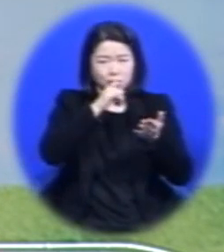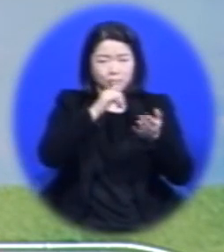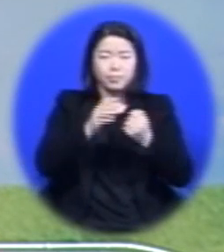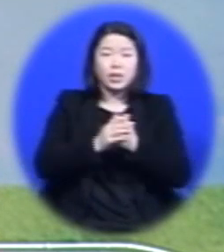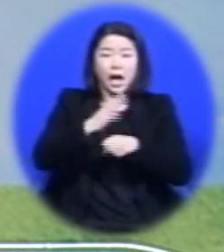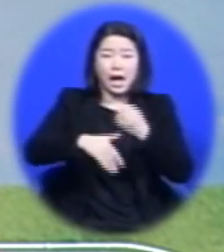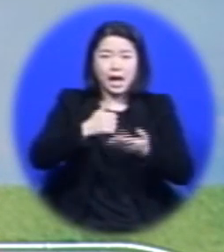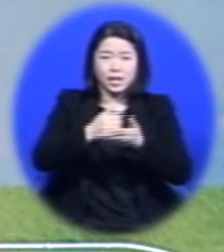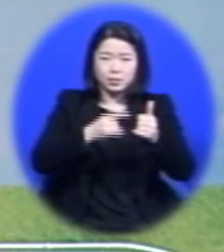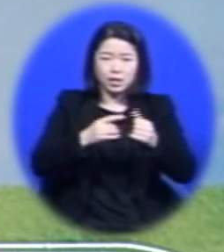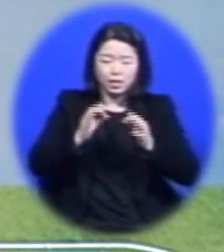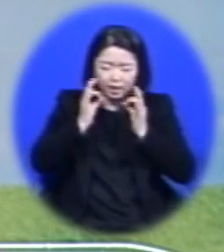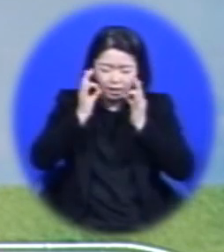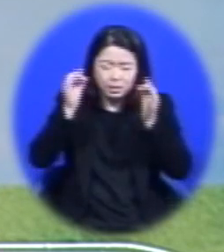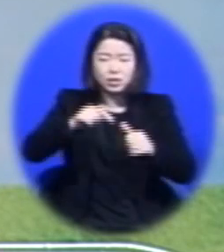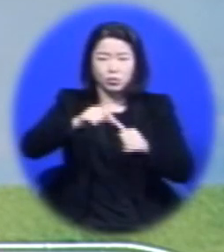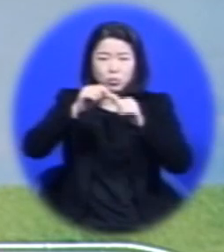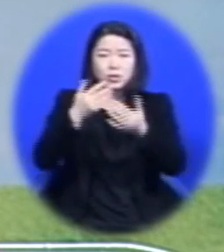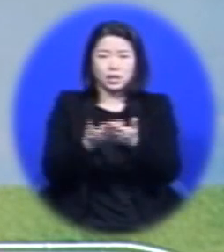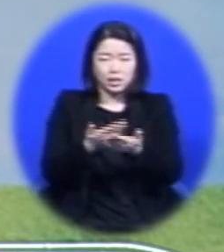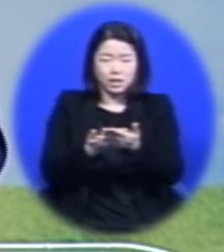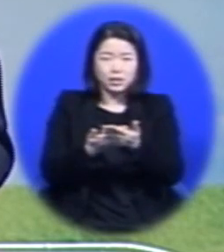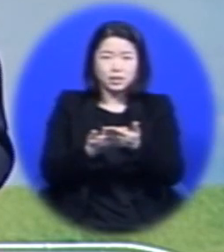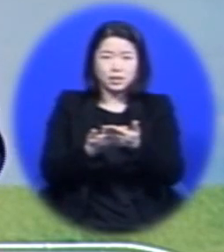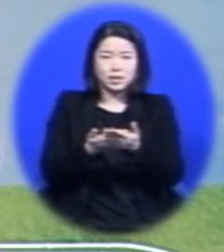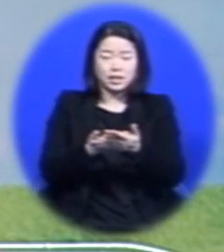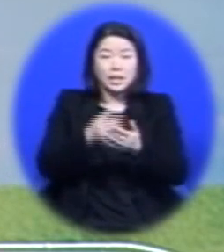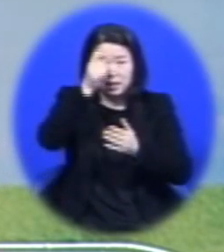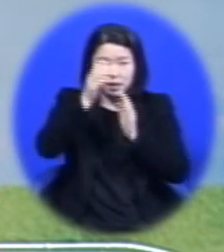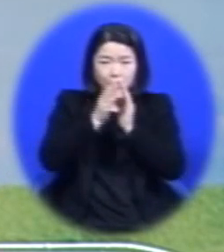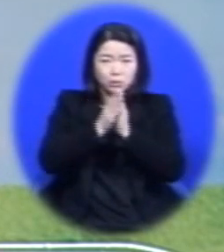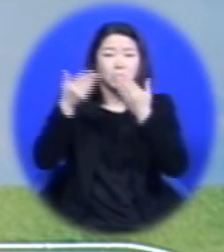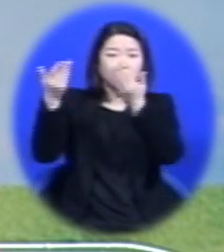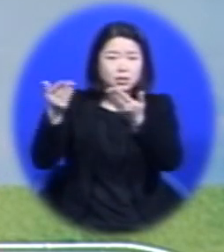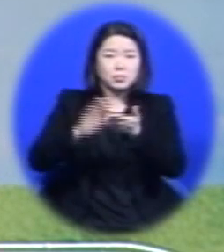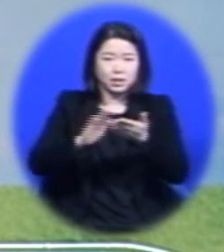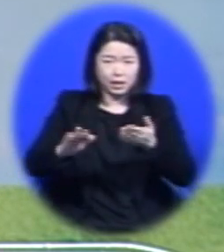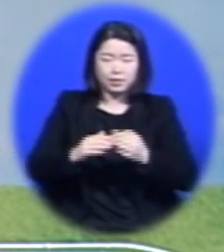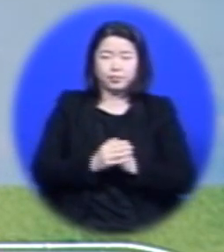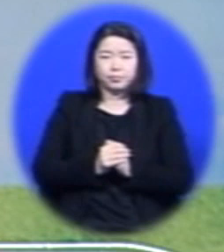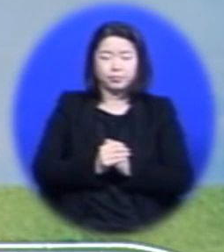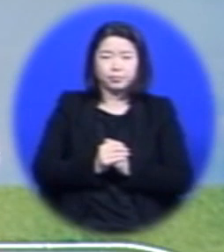간절히 구원해 달라고 구해달라는 그러나 기도를 올려 드립니다